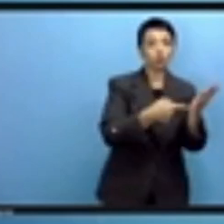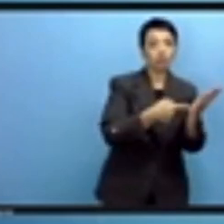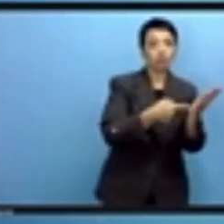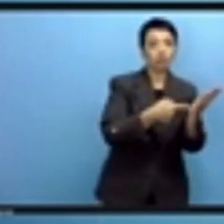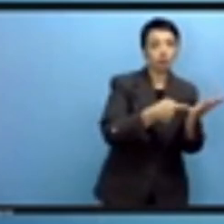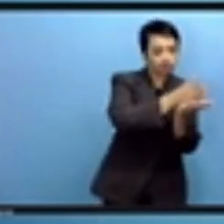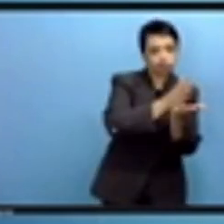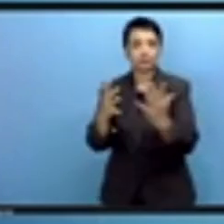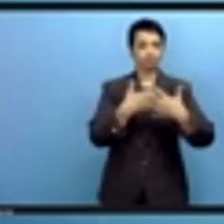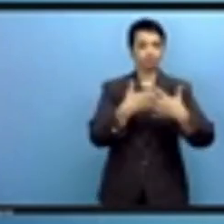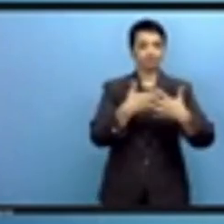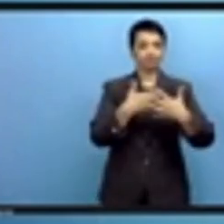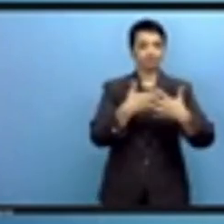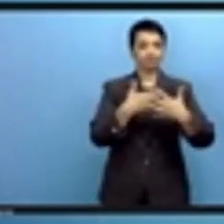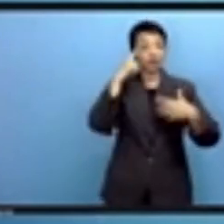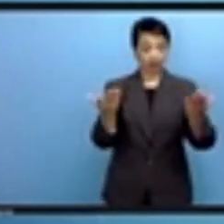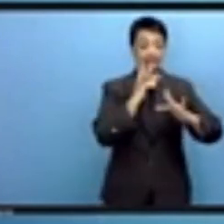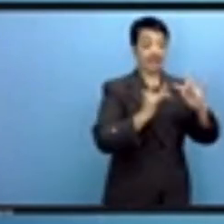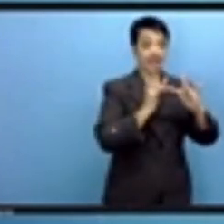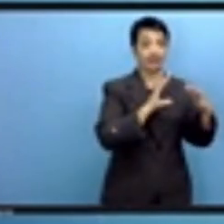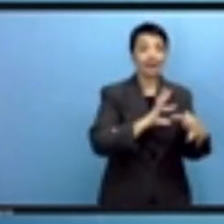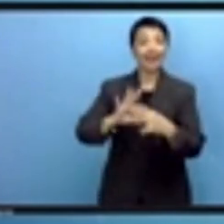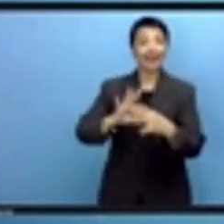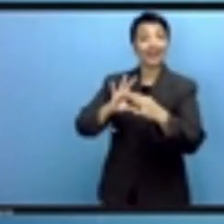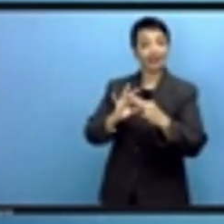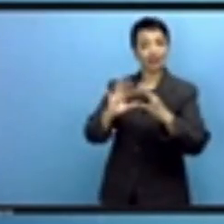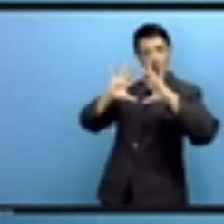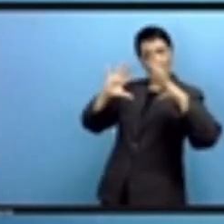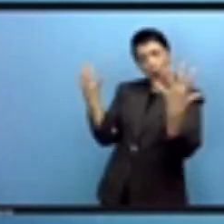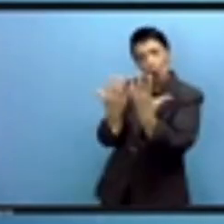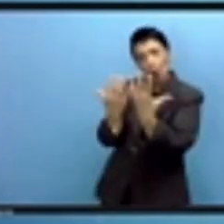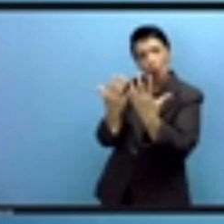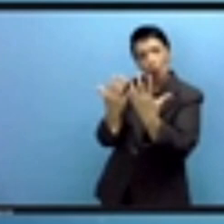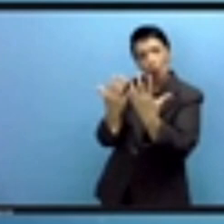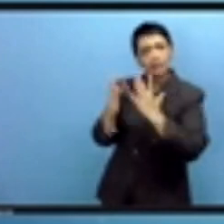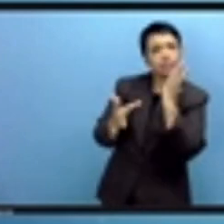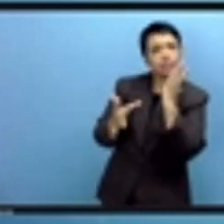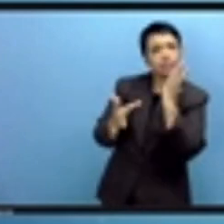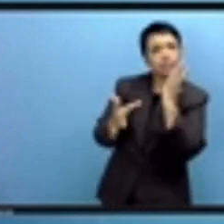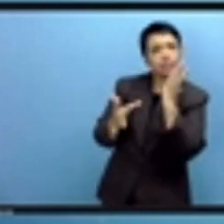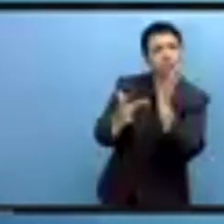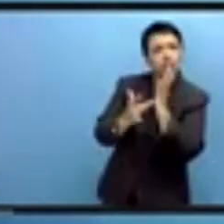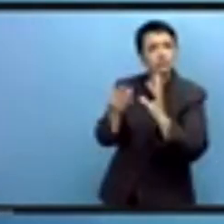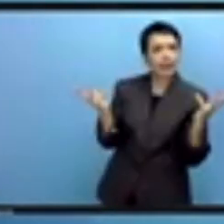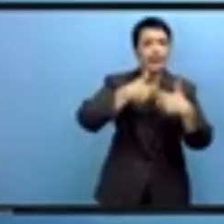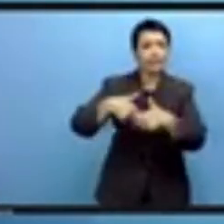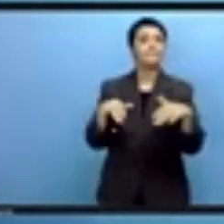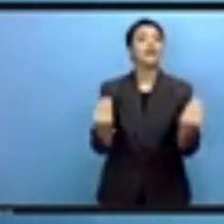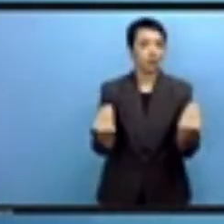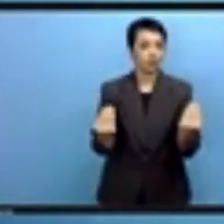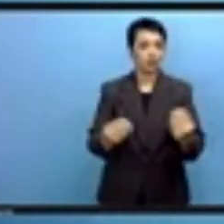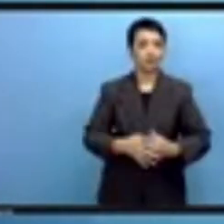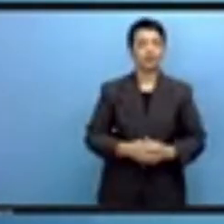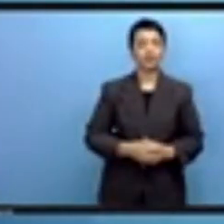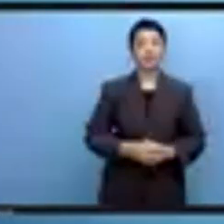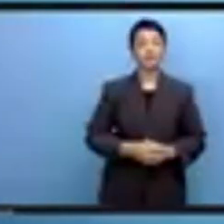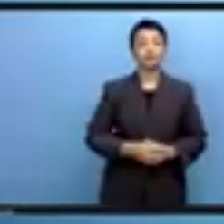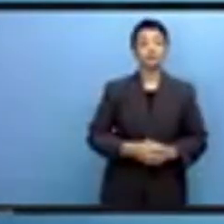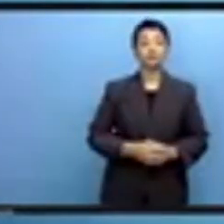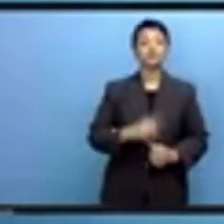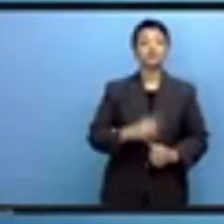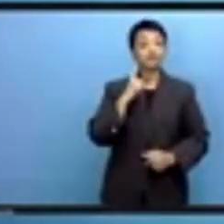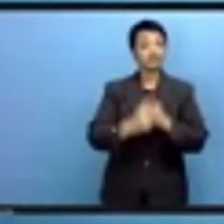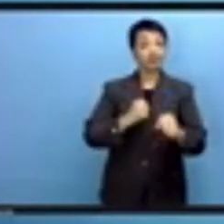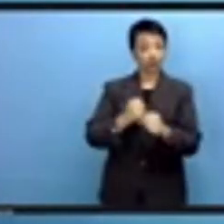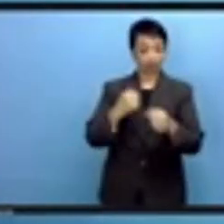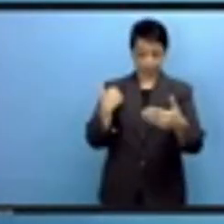理，包括数字技术的治理，不仅仅包括互联网，还包括整个数字世界。在未来